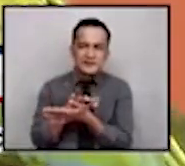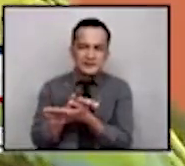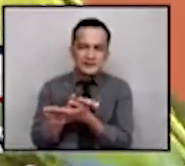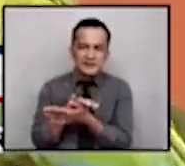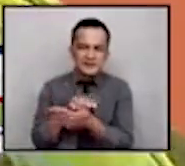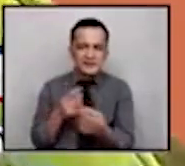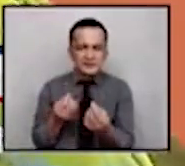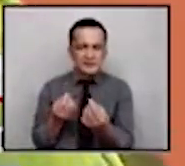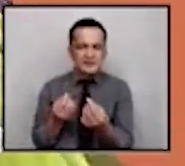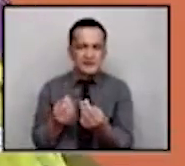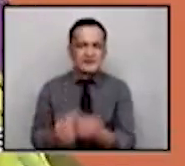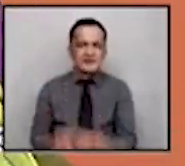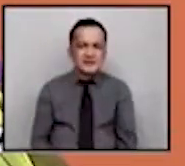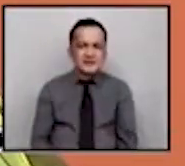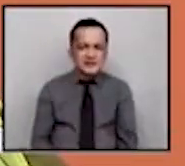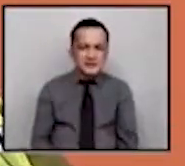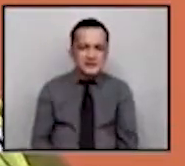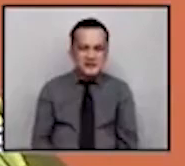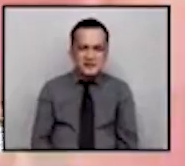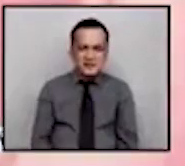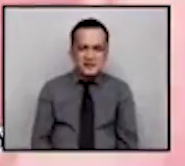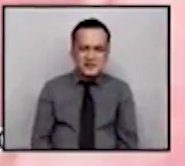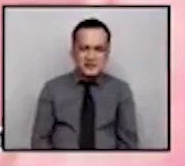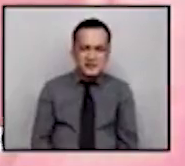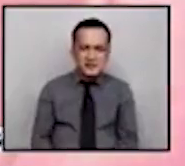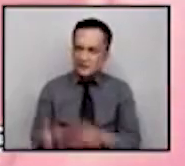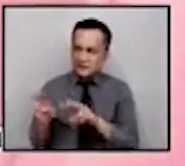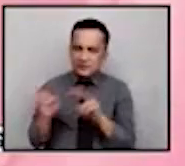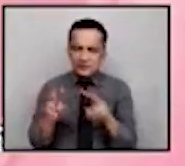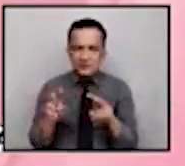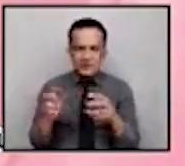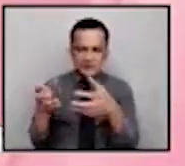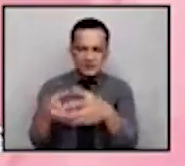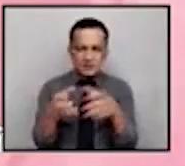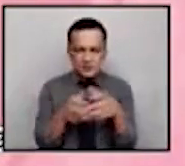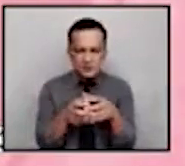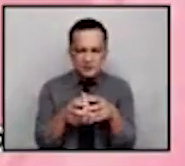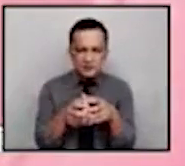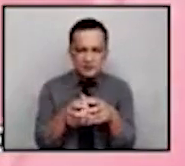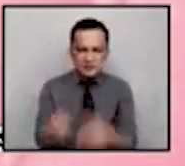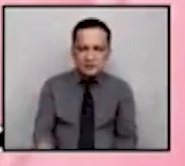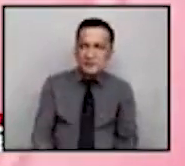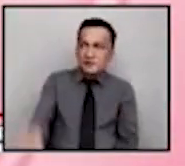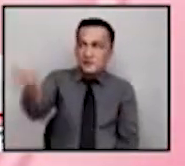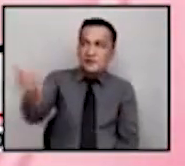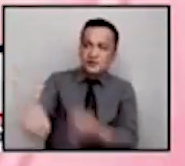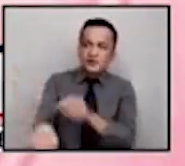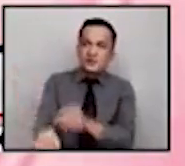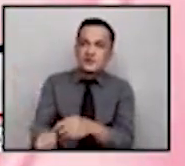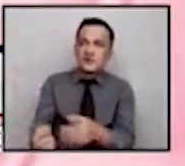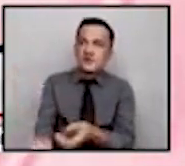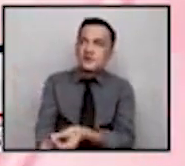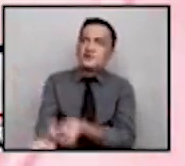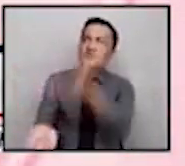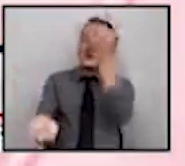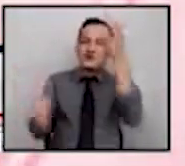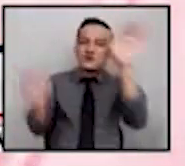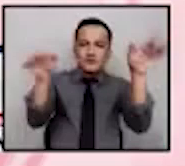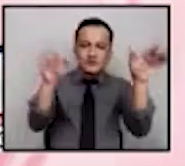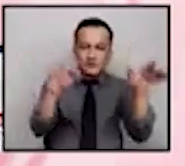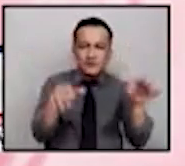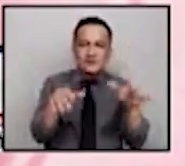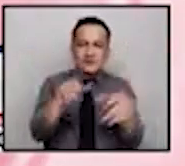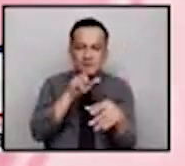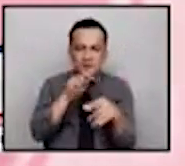magawa nun eh. Kaya nakakita po kasi ako ng mga grupo na nagpapalipad sila ng mga iba-iba klase ng parrot. Meron din po